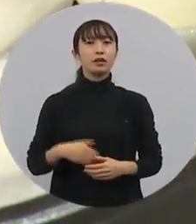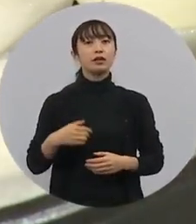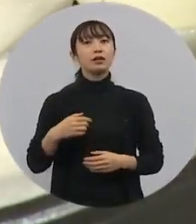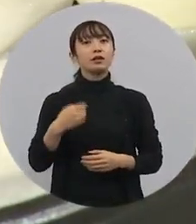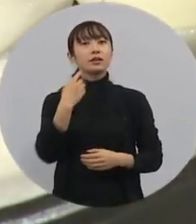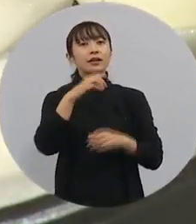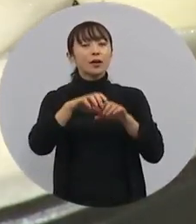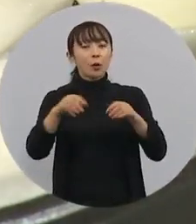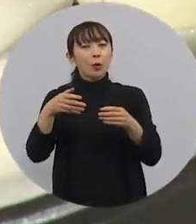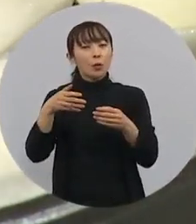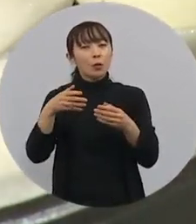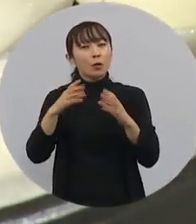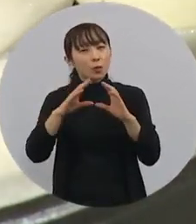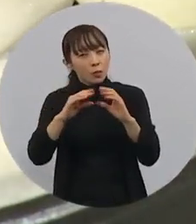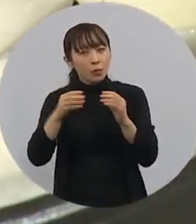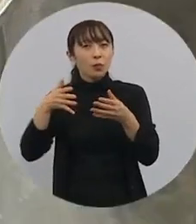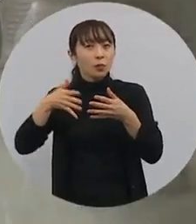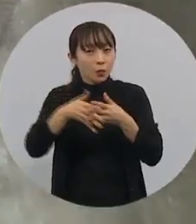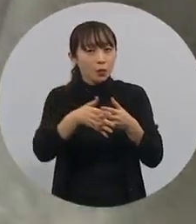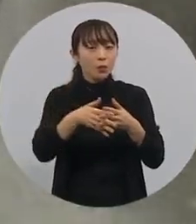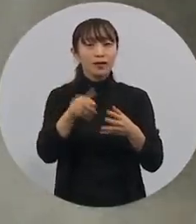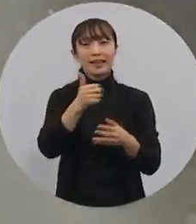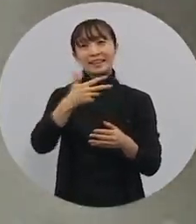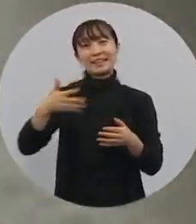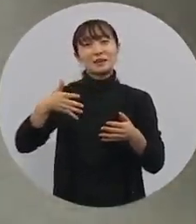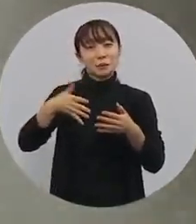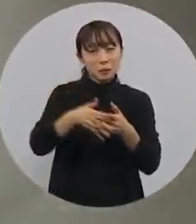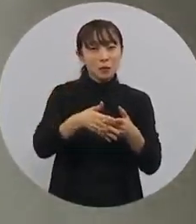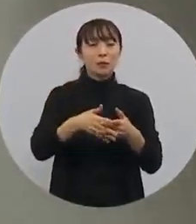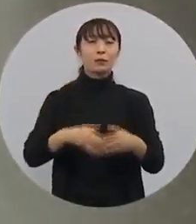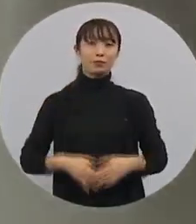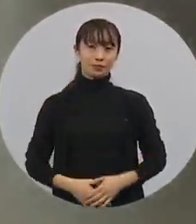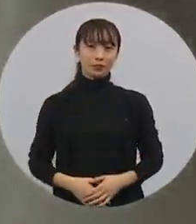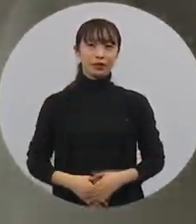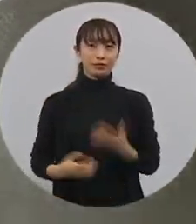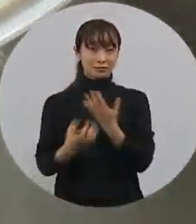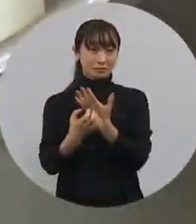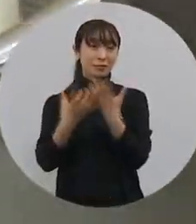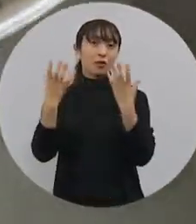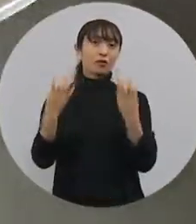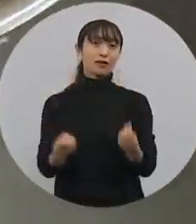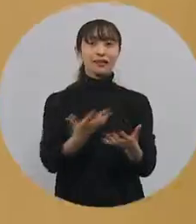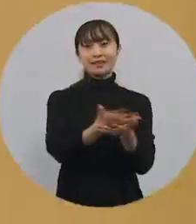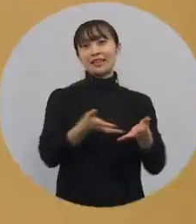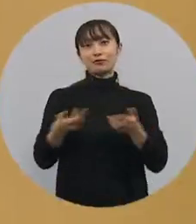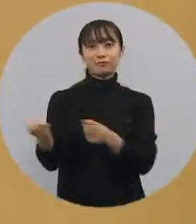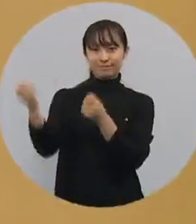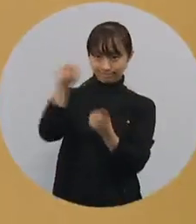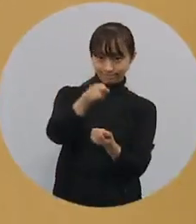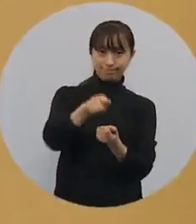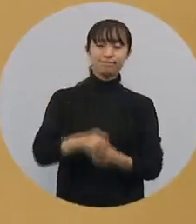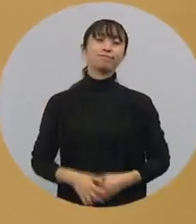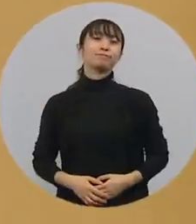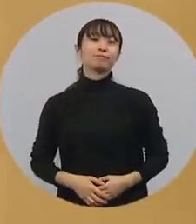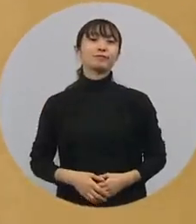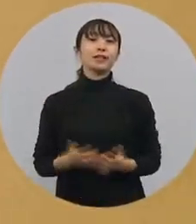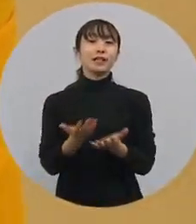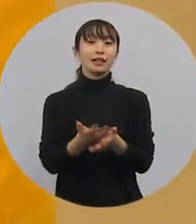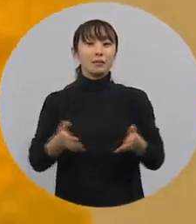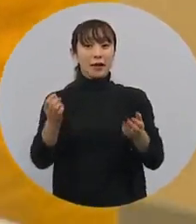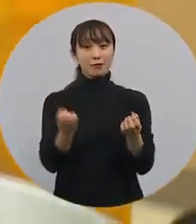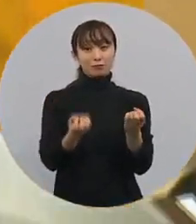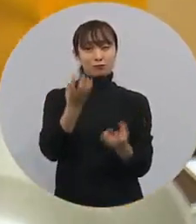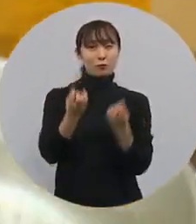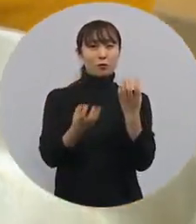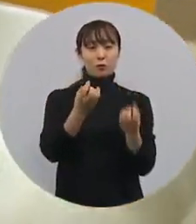汁がよく染みるようにしています。 茹で上がった大根はザルに上げておきます。 沸騰した鍋にほうれ